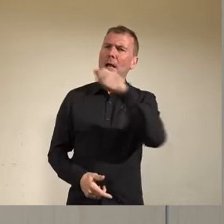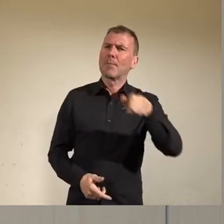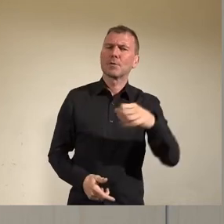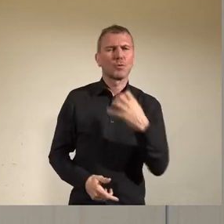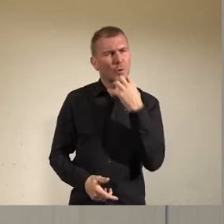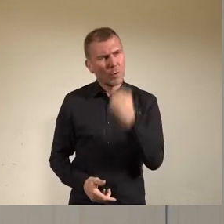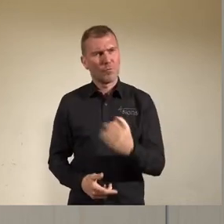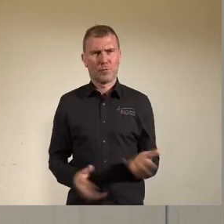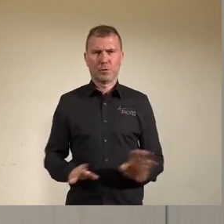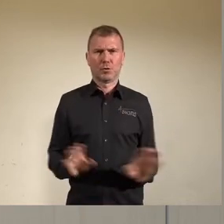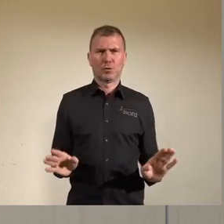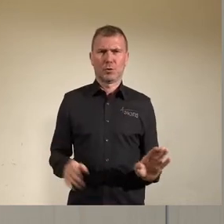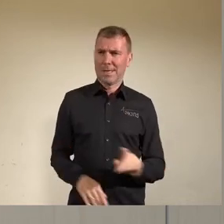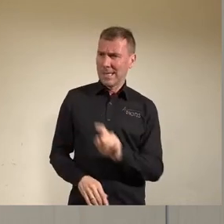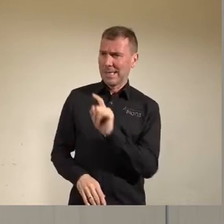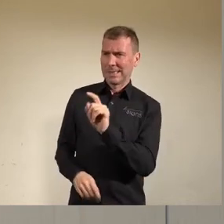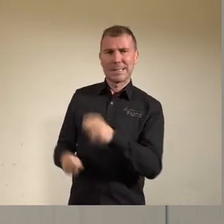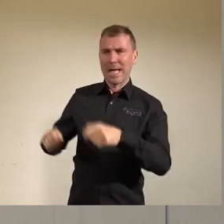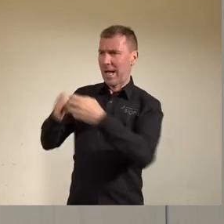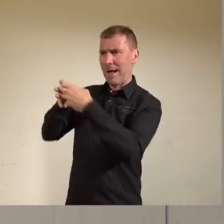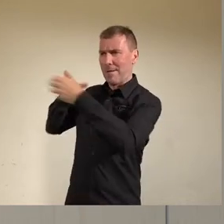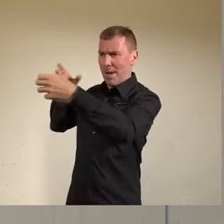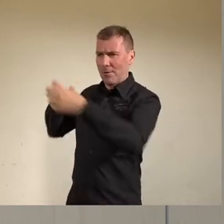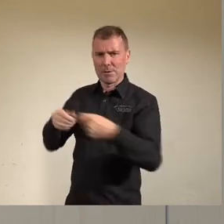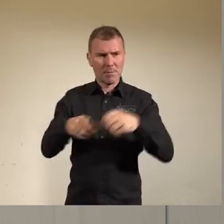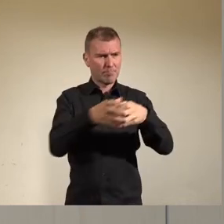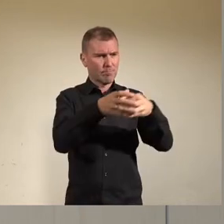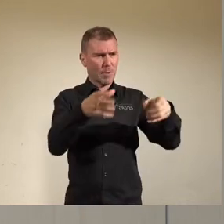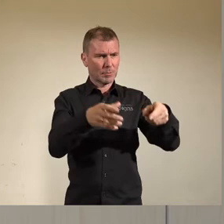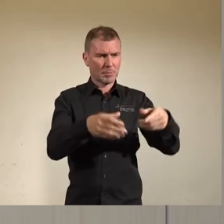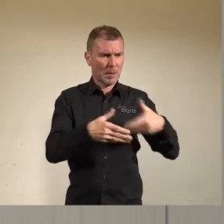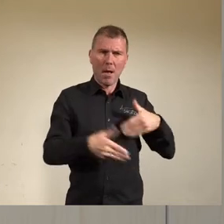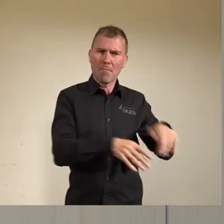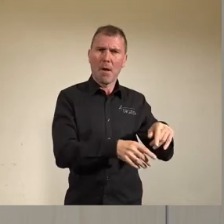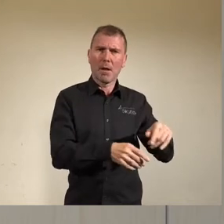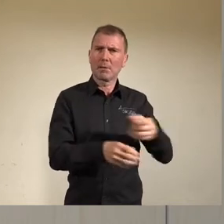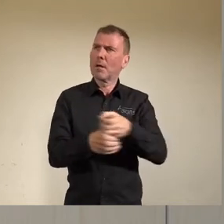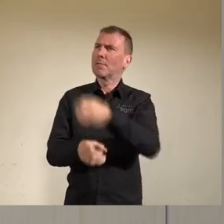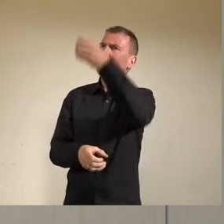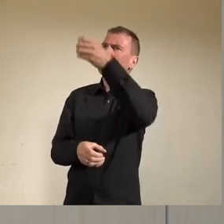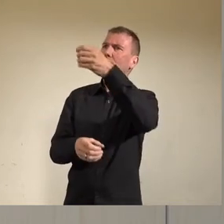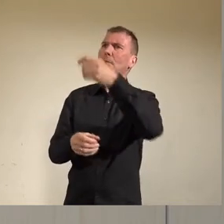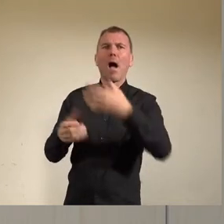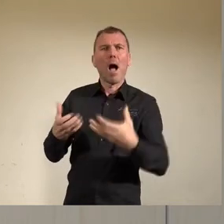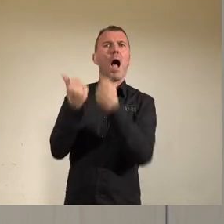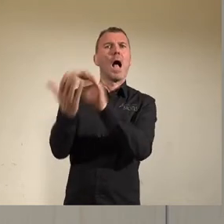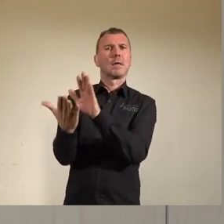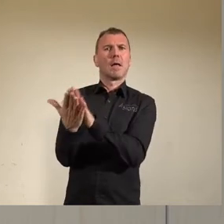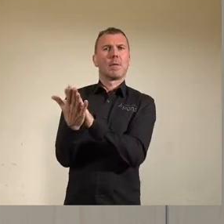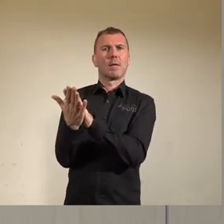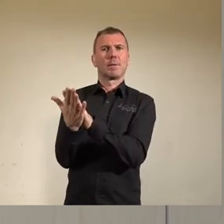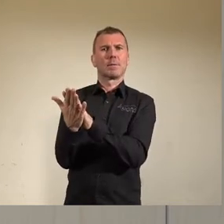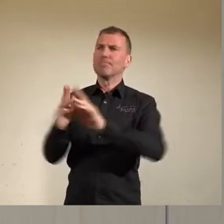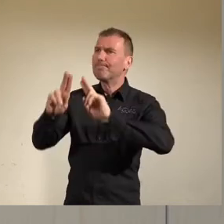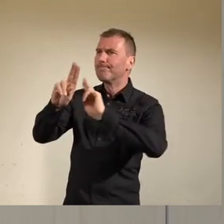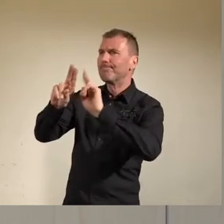ganzem Herzen, dass diese Bauten mit ihren jeweiligen Besonderheiten erhalten bleiben, in Ordnung gebracht werden und